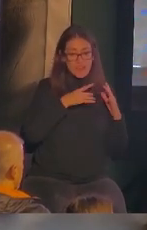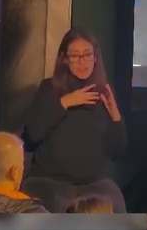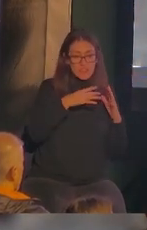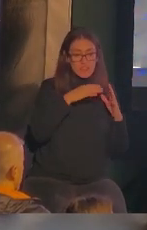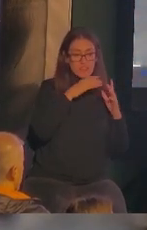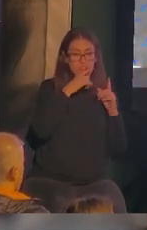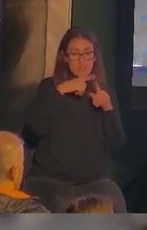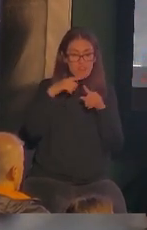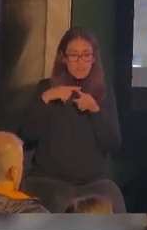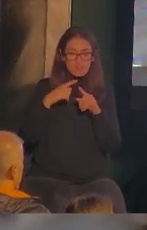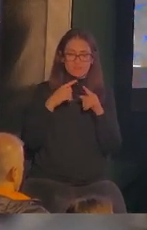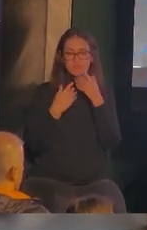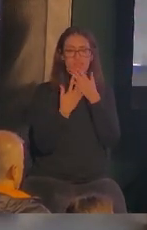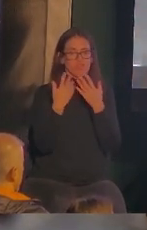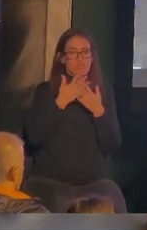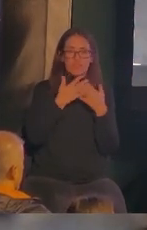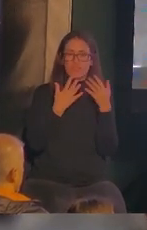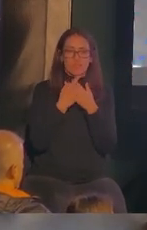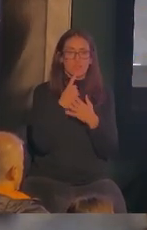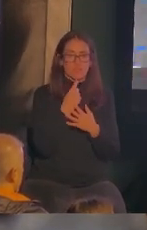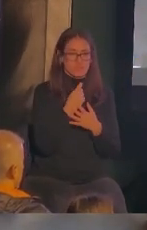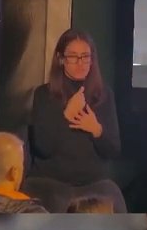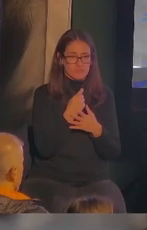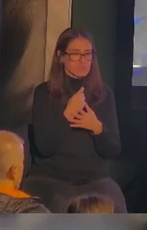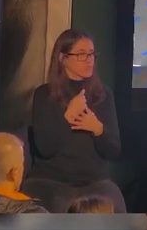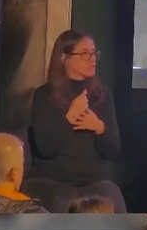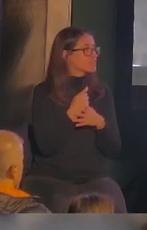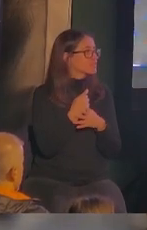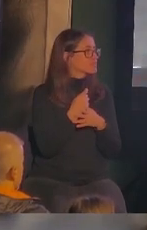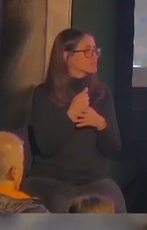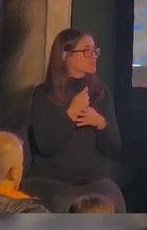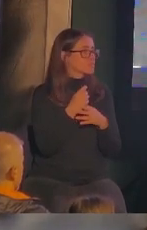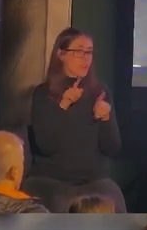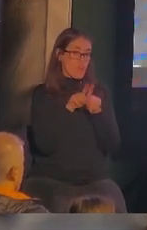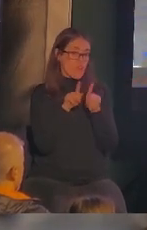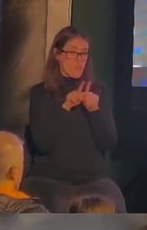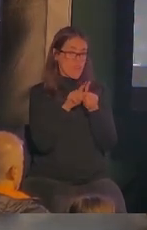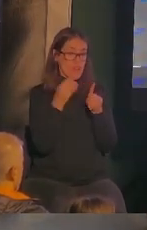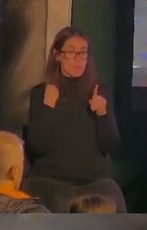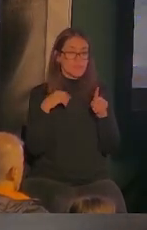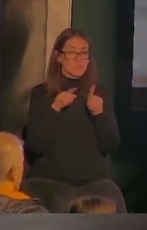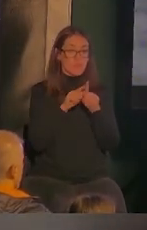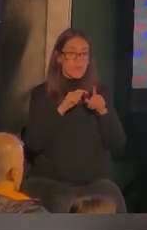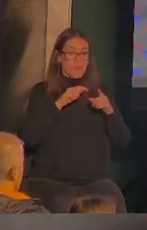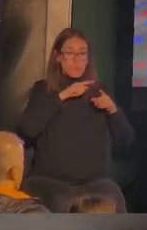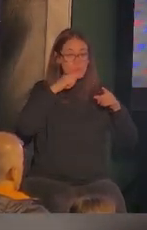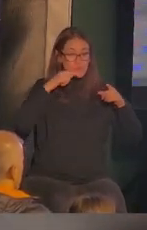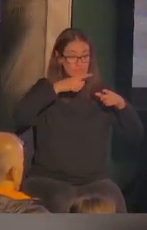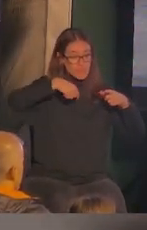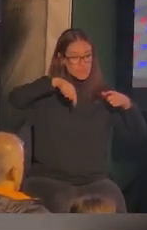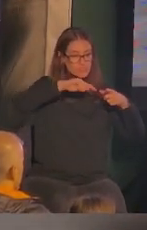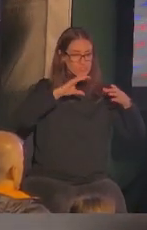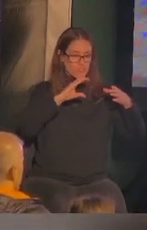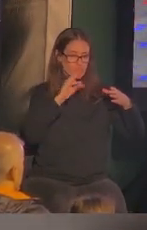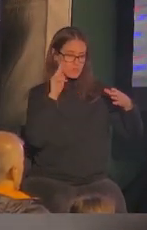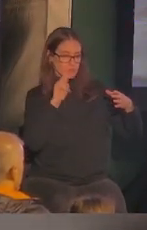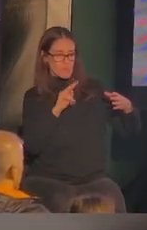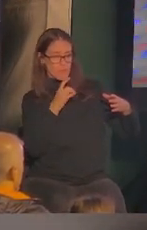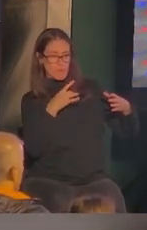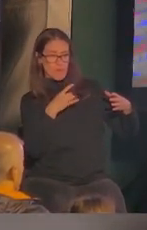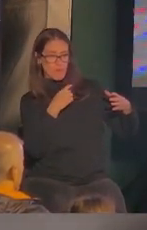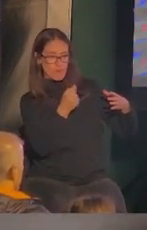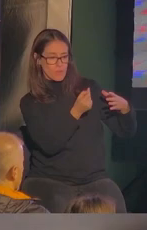no es barreja bé, no? És quan passa allò de que els pans de pessic hi ha els trossets blancs entremig. Llavors, coses a tenir en